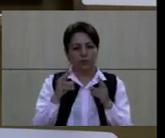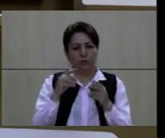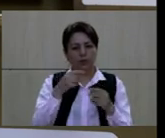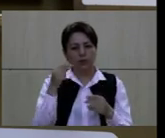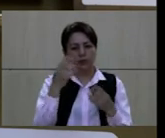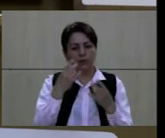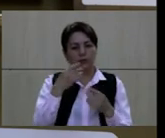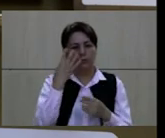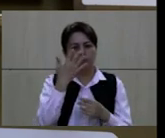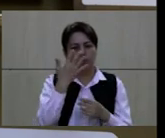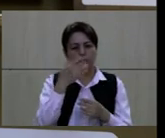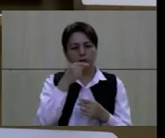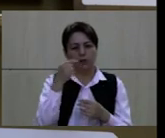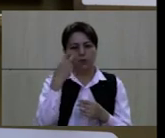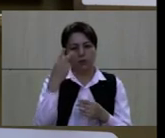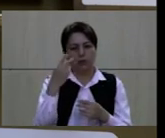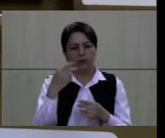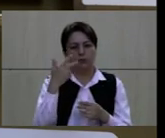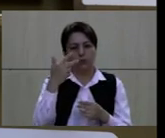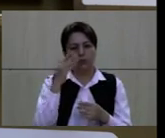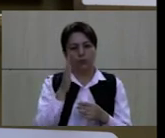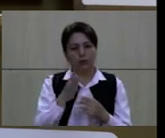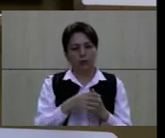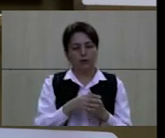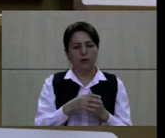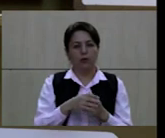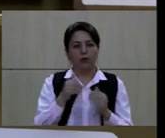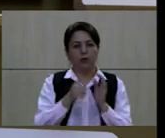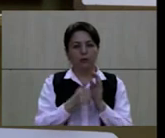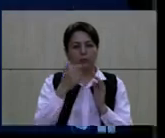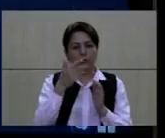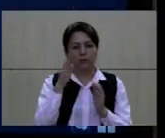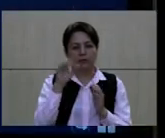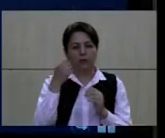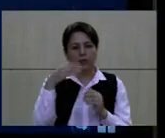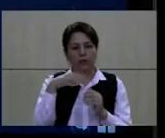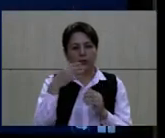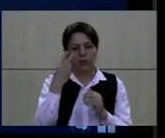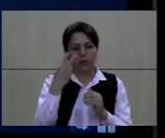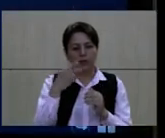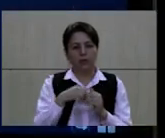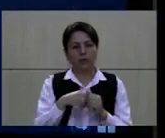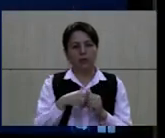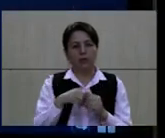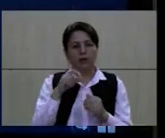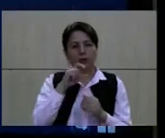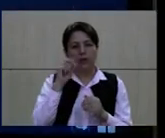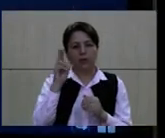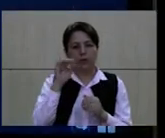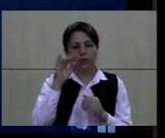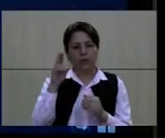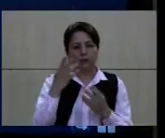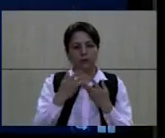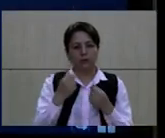dan 2 ni ayirsak 3. 63 va 42 ga, ya'ni ekukni hisoblashimiz